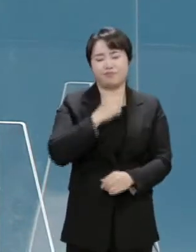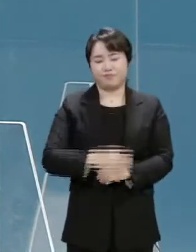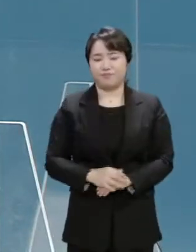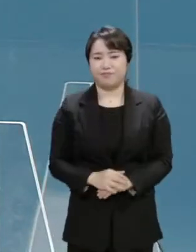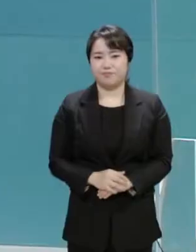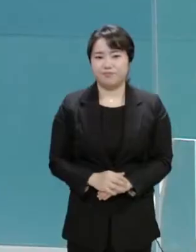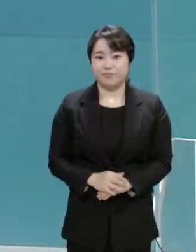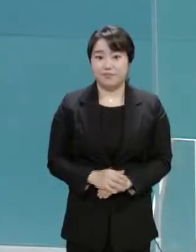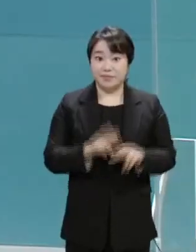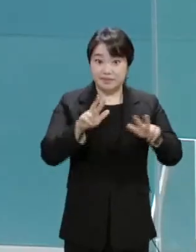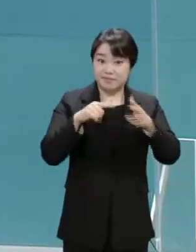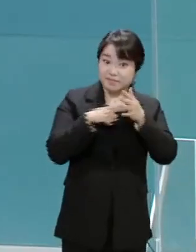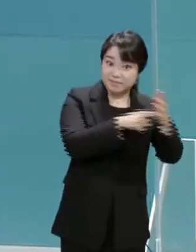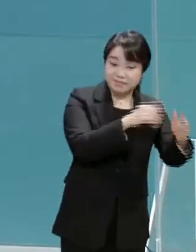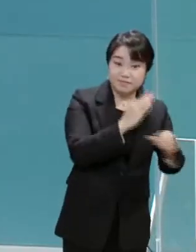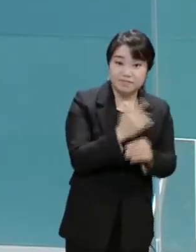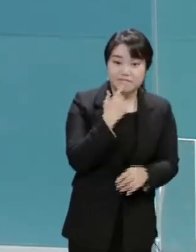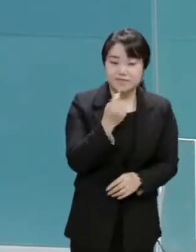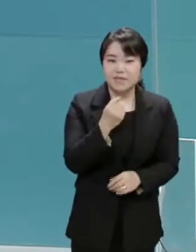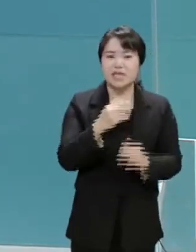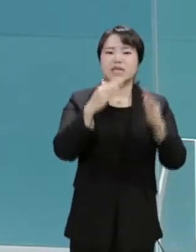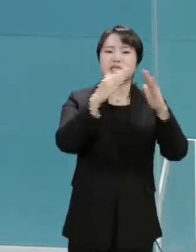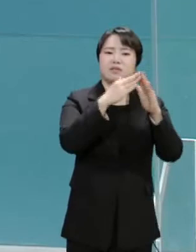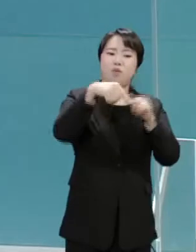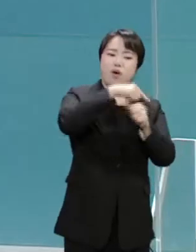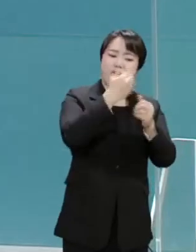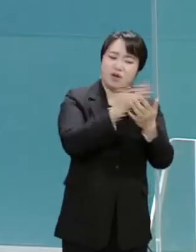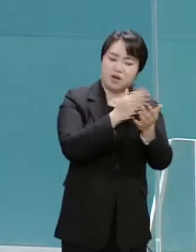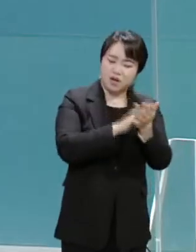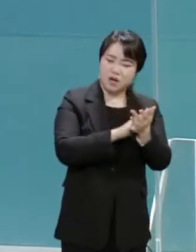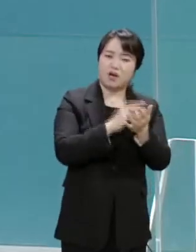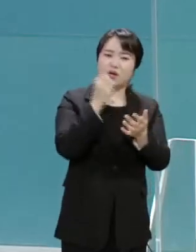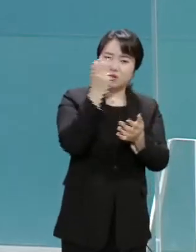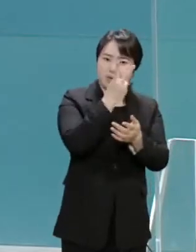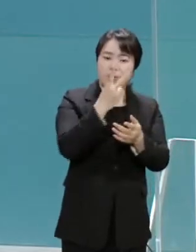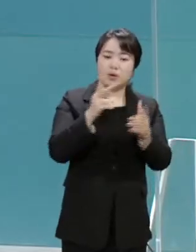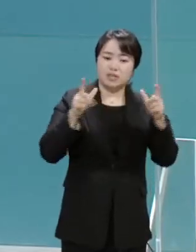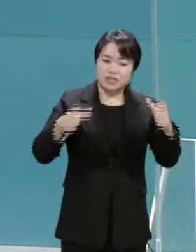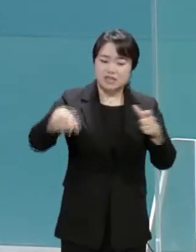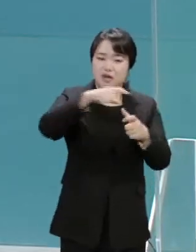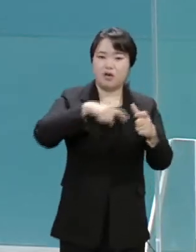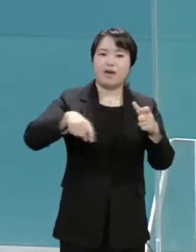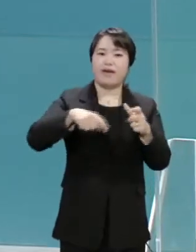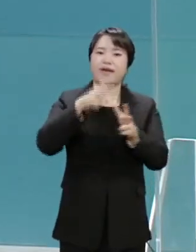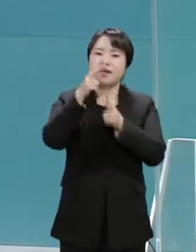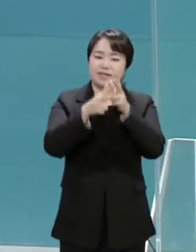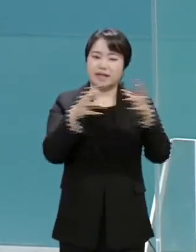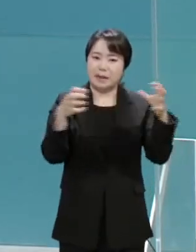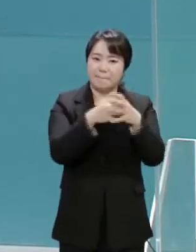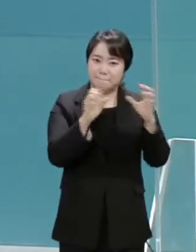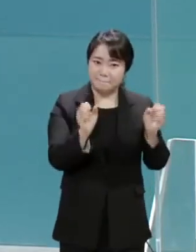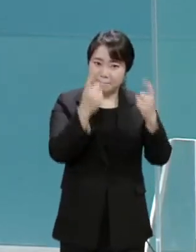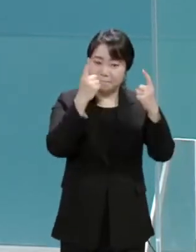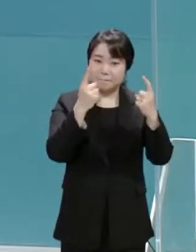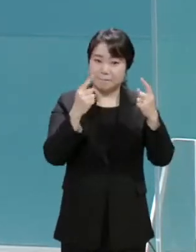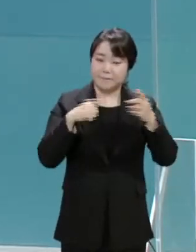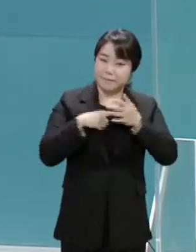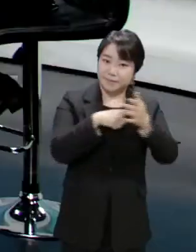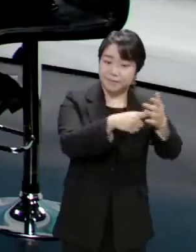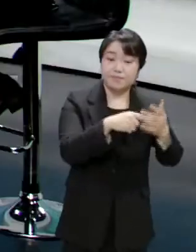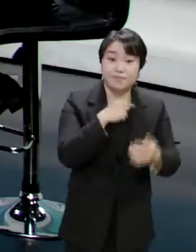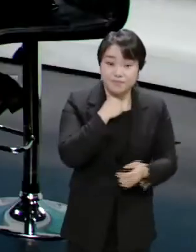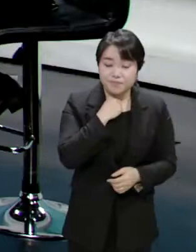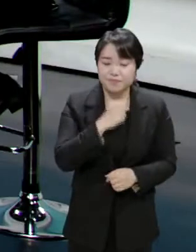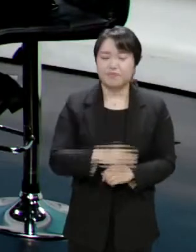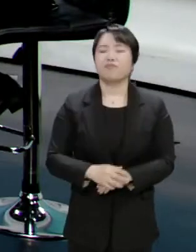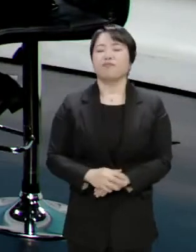지금 그걸 위해서 계속 지금 진행 중이신데 주거 환경을 네. 개선하면서 지역의 또 이제 특화 산업도 같이 공존하는 게 도시재생을 네. 이어간다. 부분 개발이 네. 될 수도